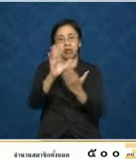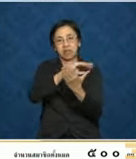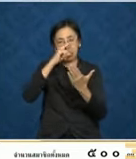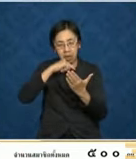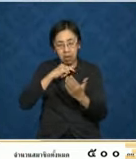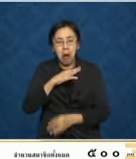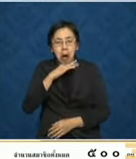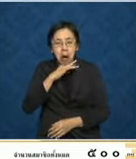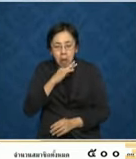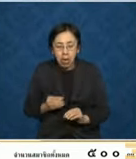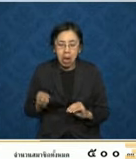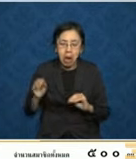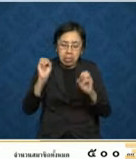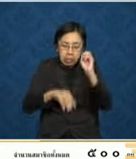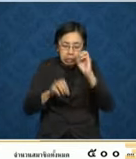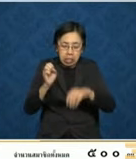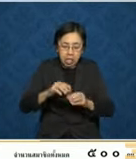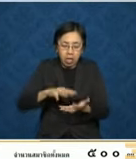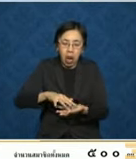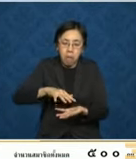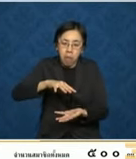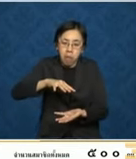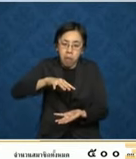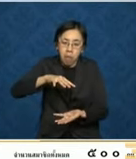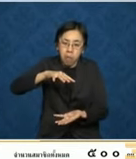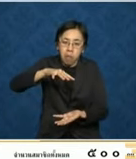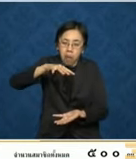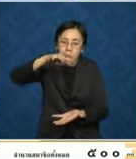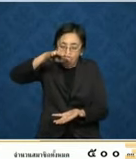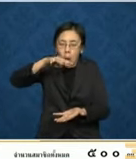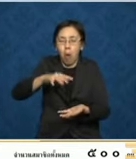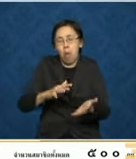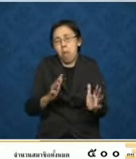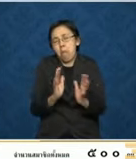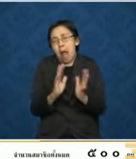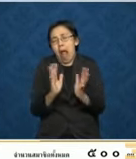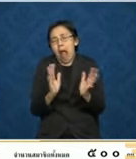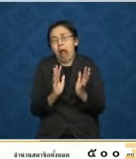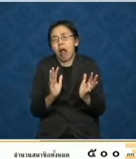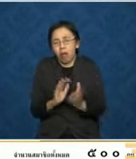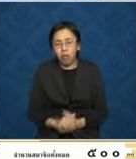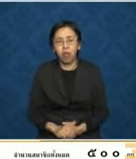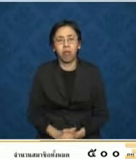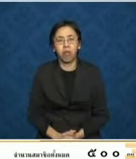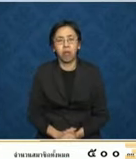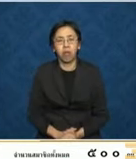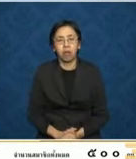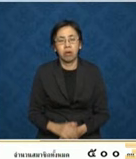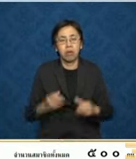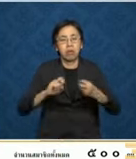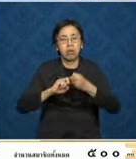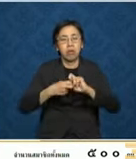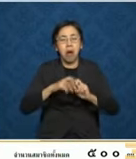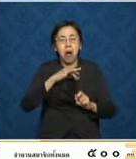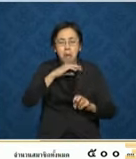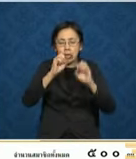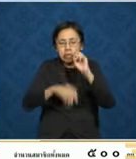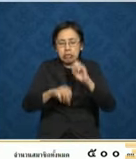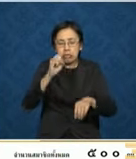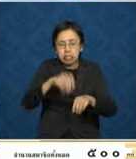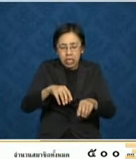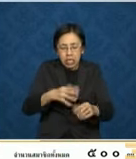คูณขึ้นมาทุกวันทุกวันทุกวันจนจะล้นเมืองแล้วนะคะเป็นโดยเฉพาะปัญหาขยะตกค้